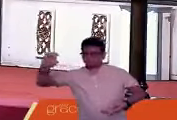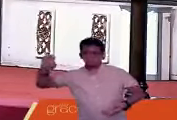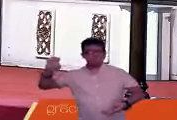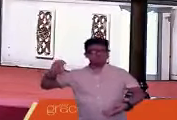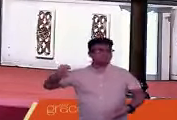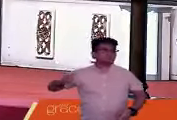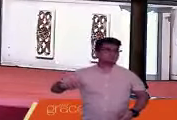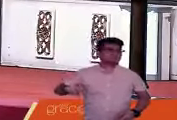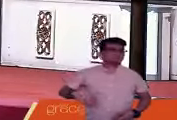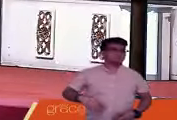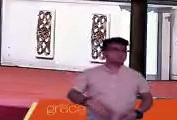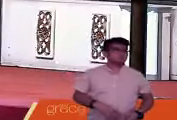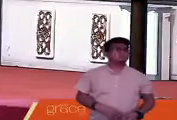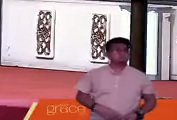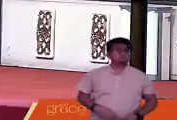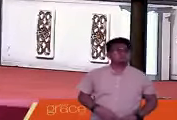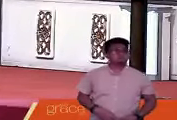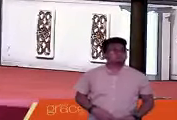Dugay-dugay ito.